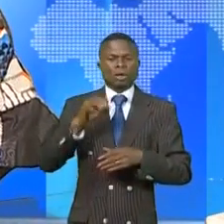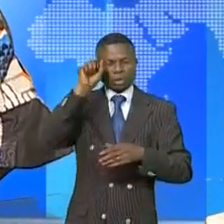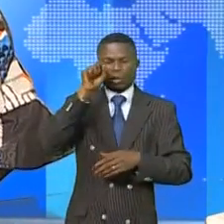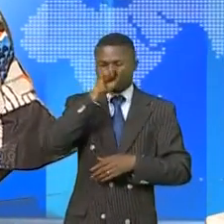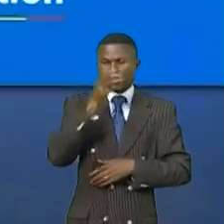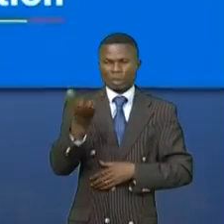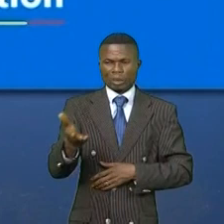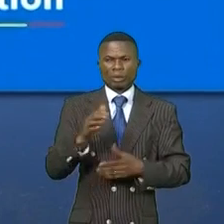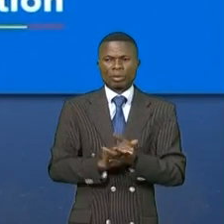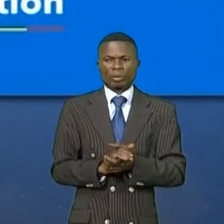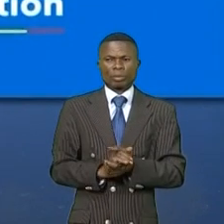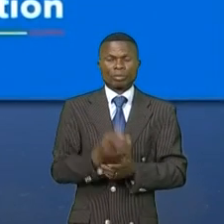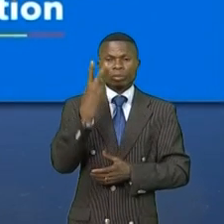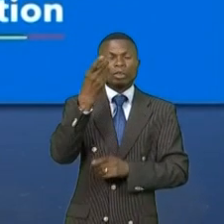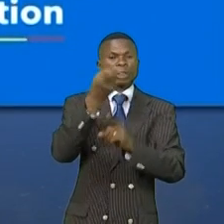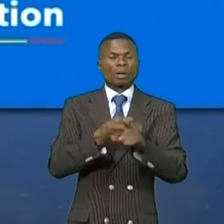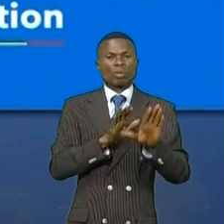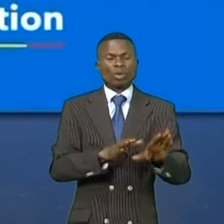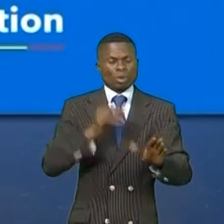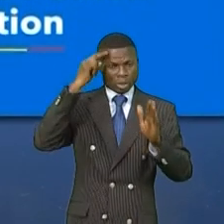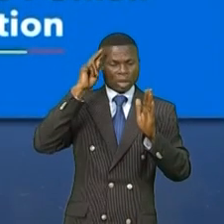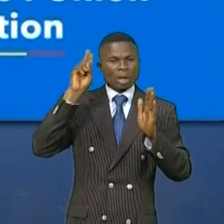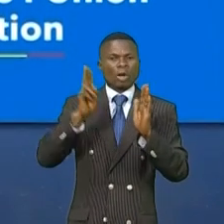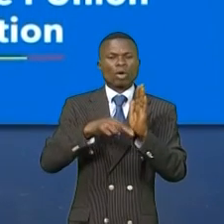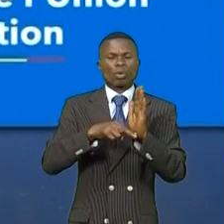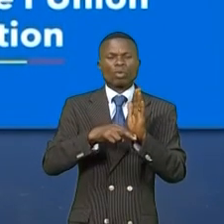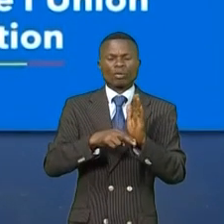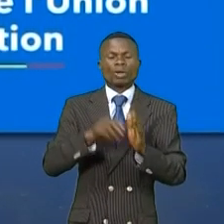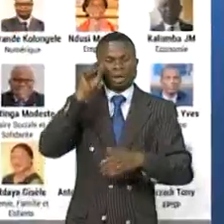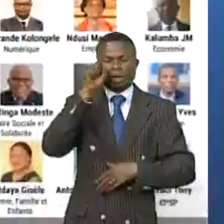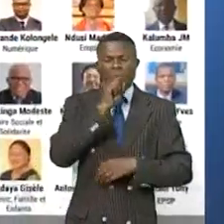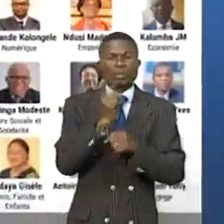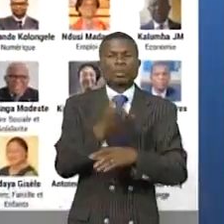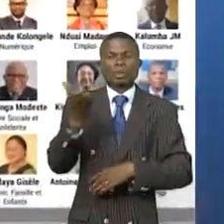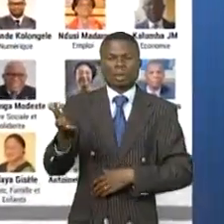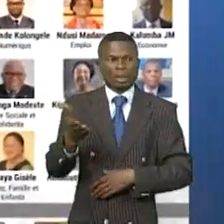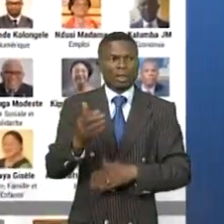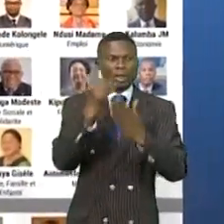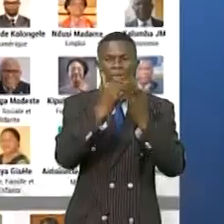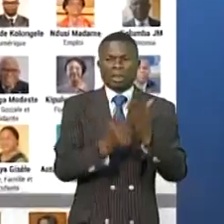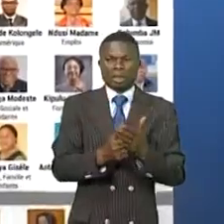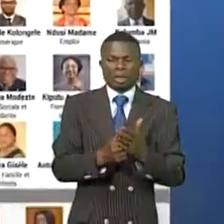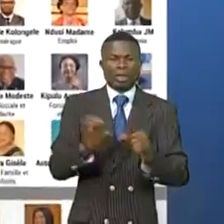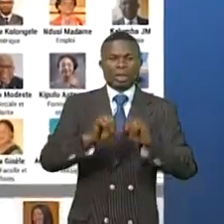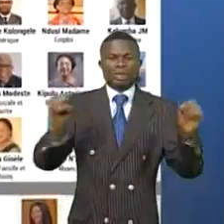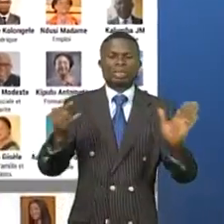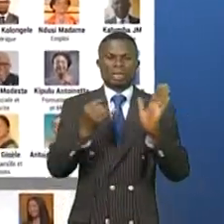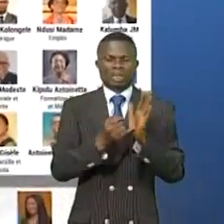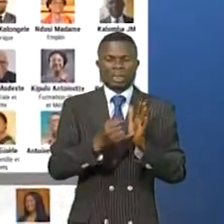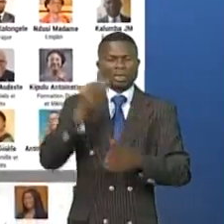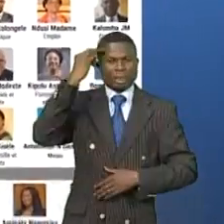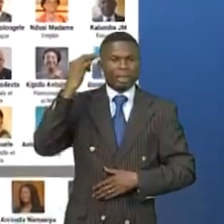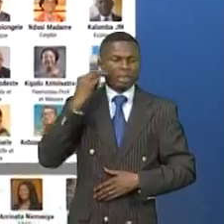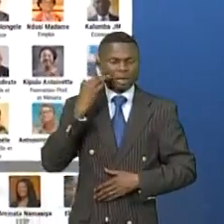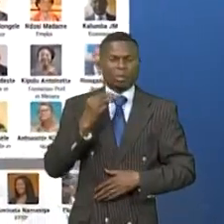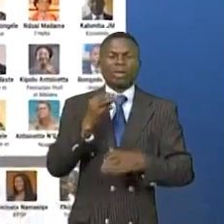ces gouvernements. Deux mois d'attente, le gouvernement Samalou Kondé est enfin là. Il est composé de 5 ou 6 membres, dont 14